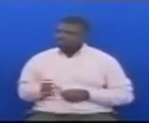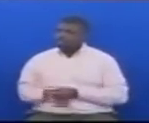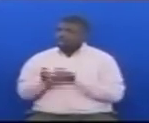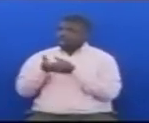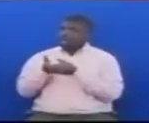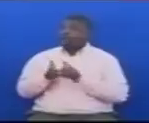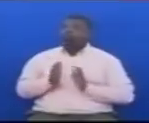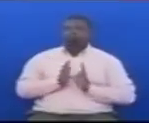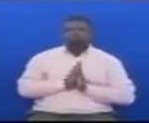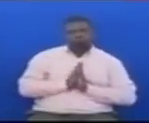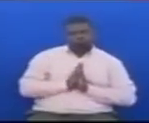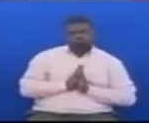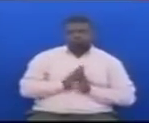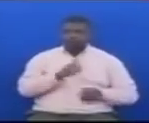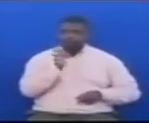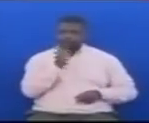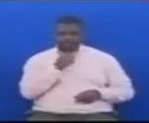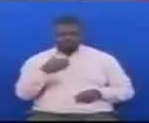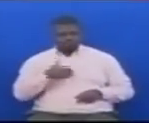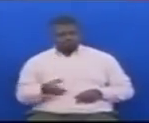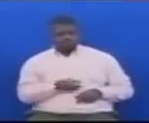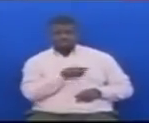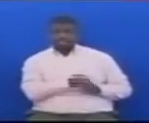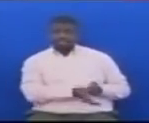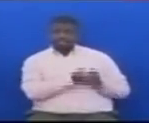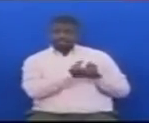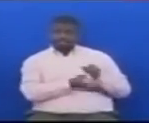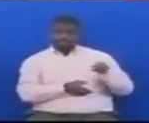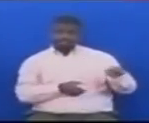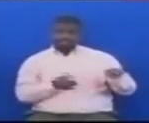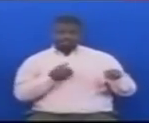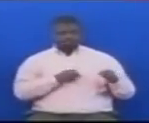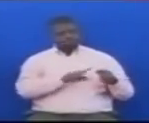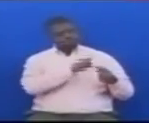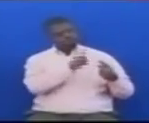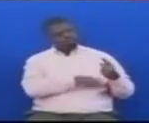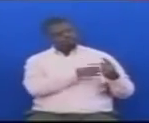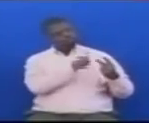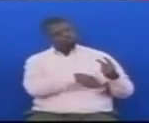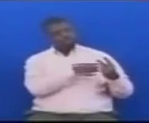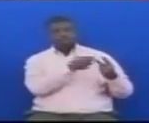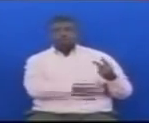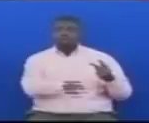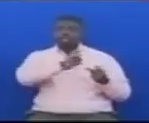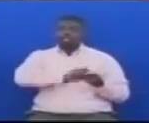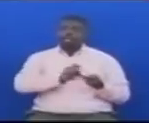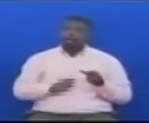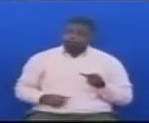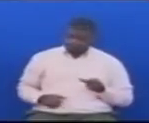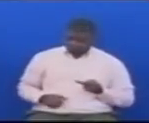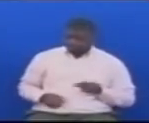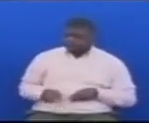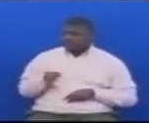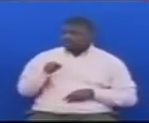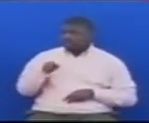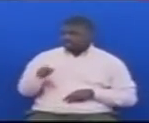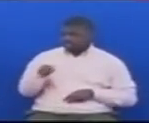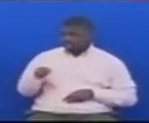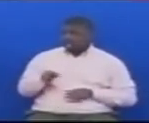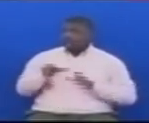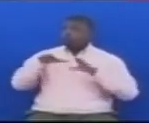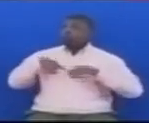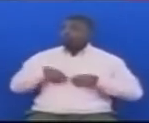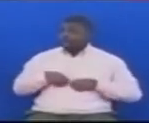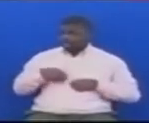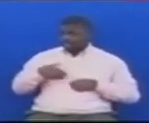lakini pamoja na majibu hayo, naomba niulize maswali mawili ya nyongeza. kwa kuwa mheshimiwa naibu waziri anakiri